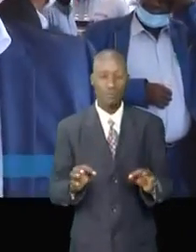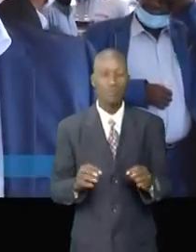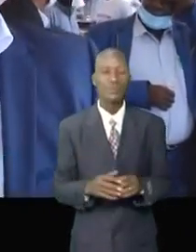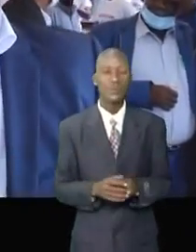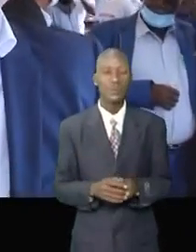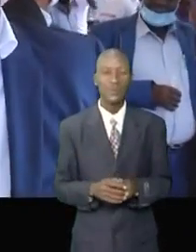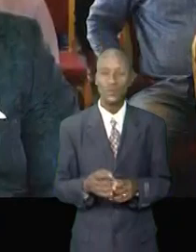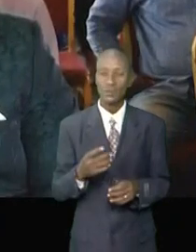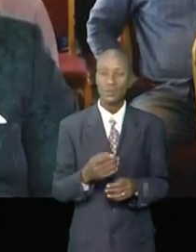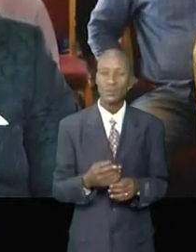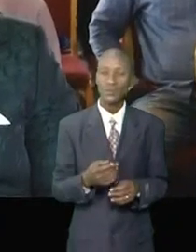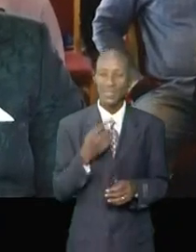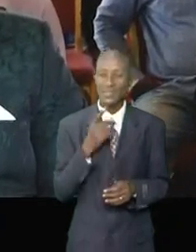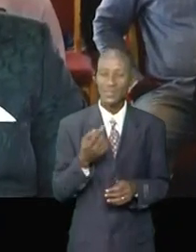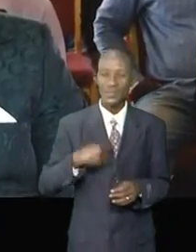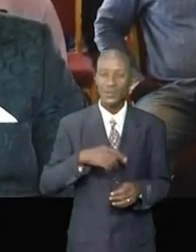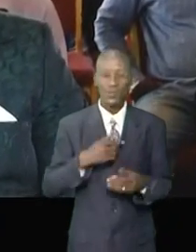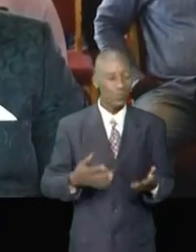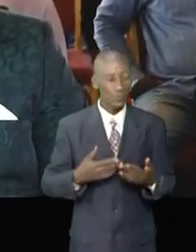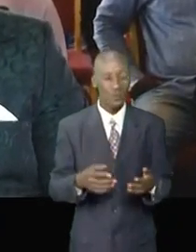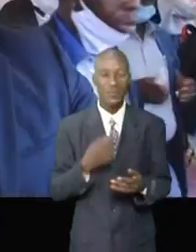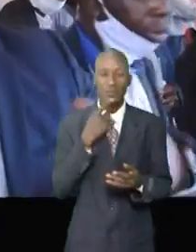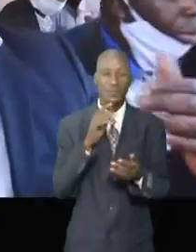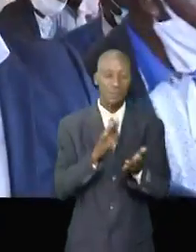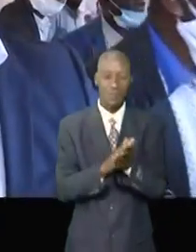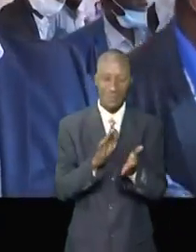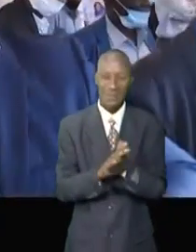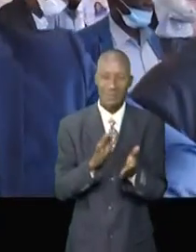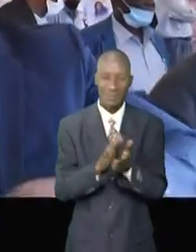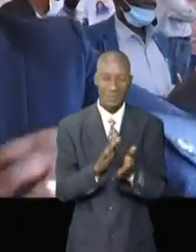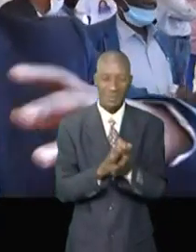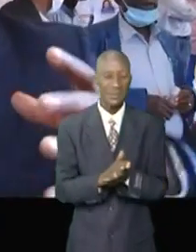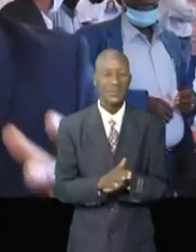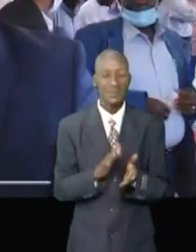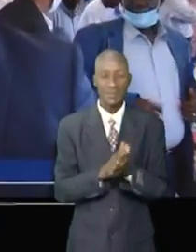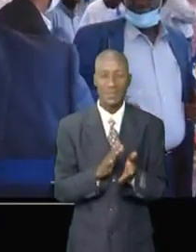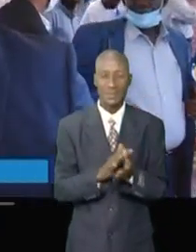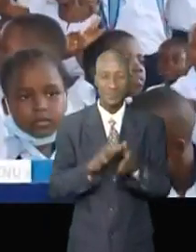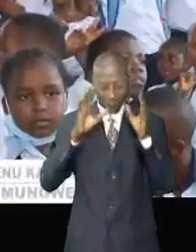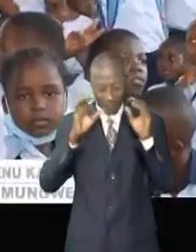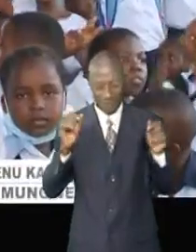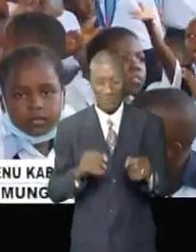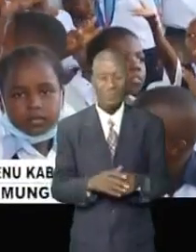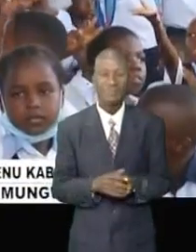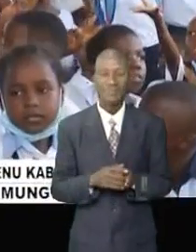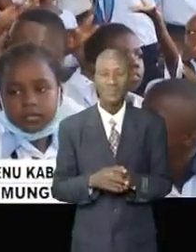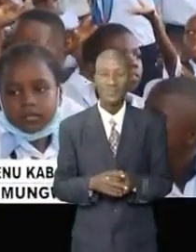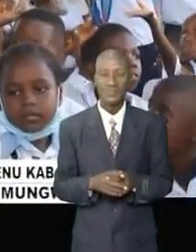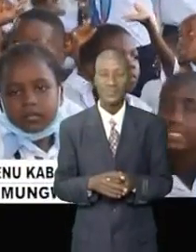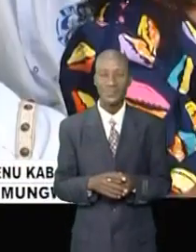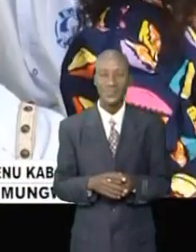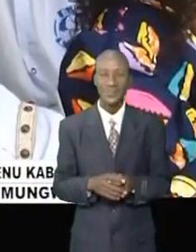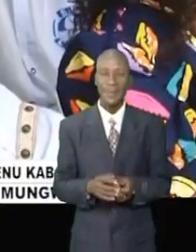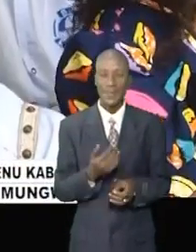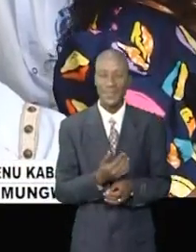fait, d'avoir l'autonomie sur le plan de l'énergie. Mais l'objectif, c'est d'aller au Congo central et aller dans les autres provinces. Pour les élèves qui ont renoué